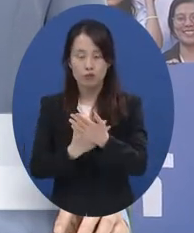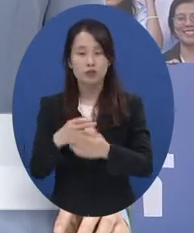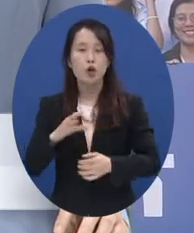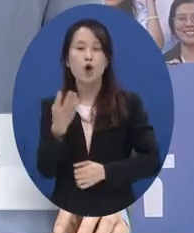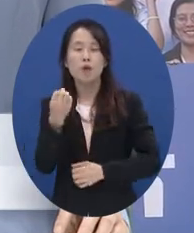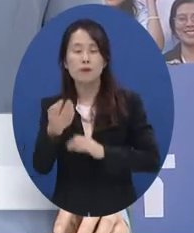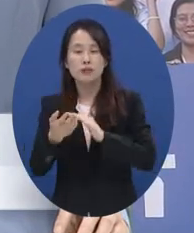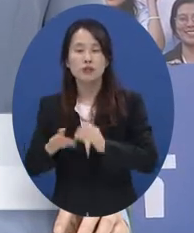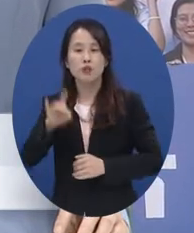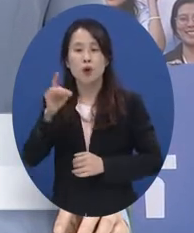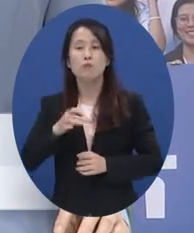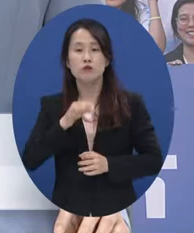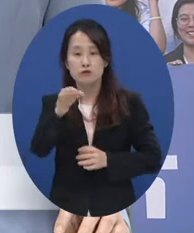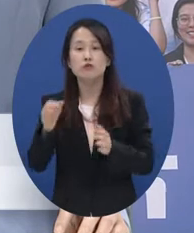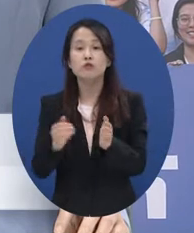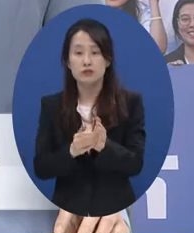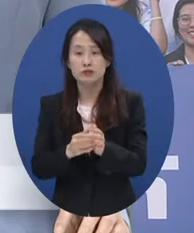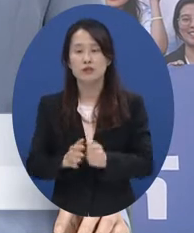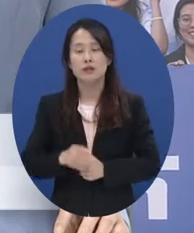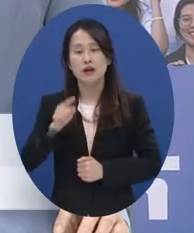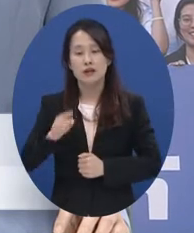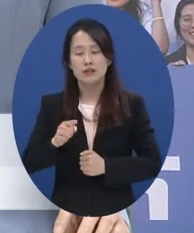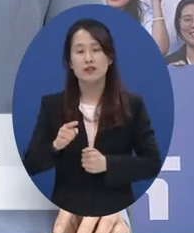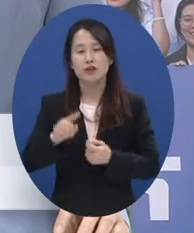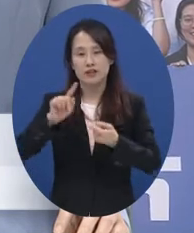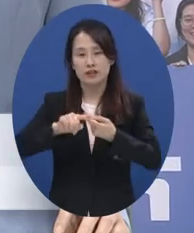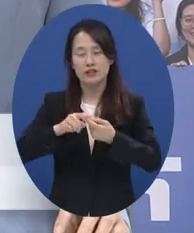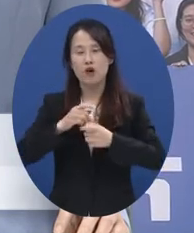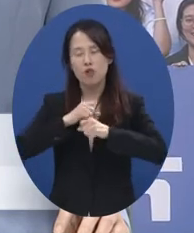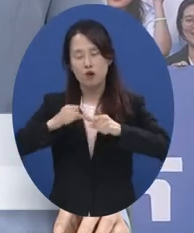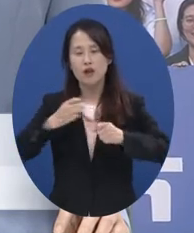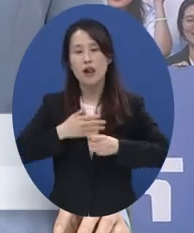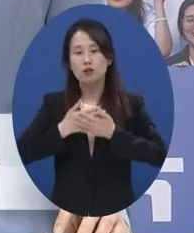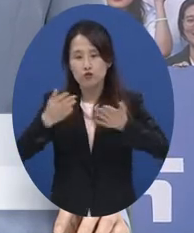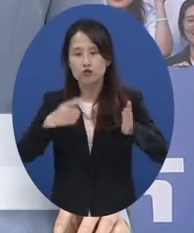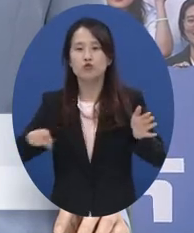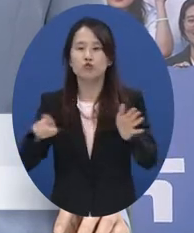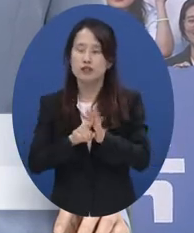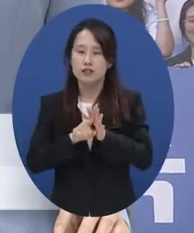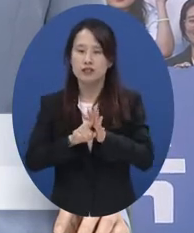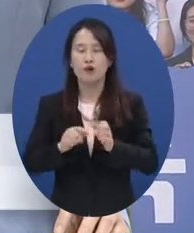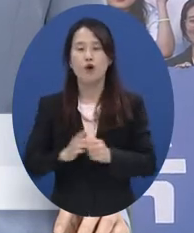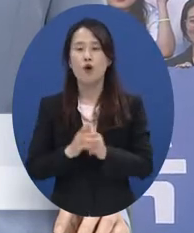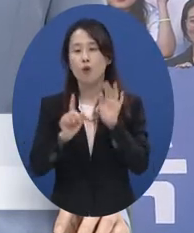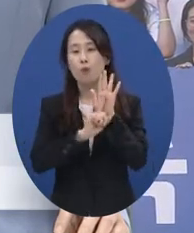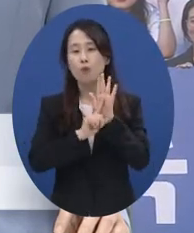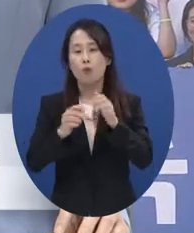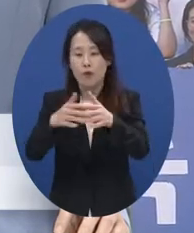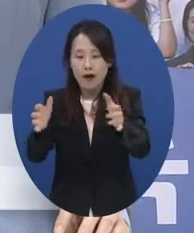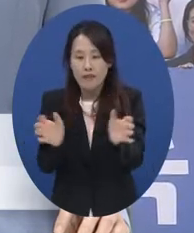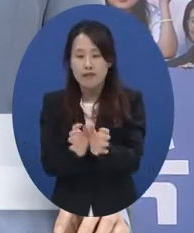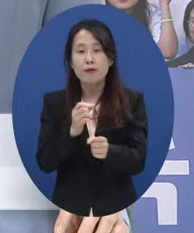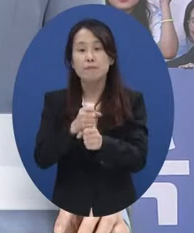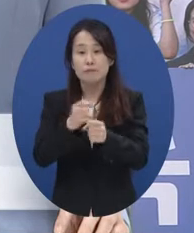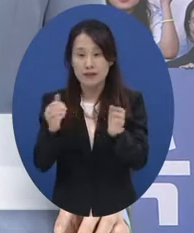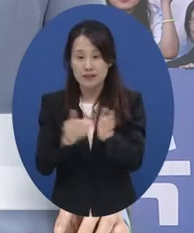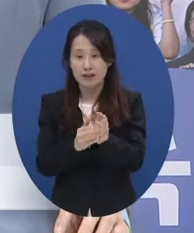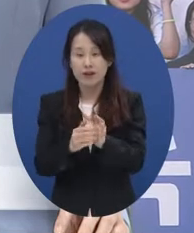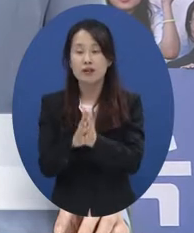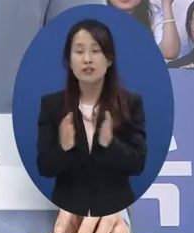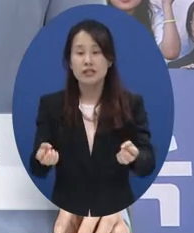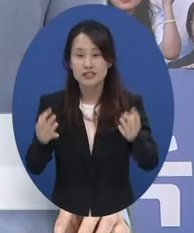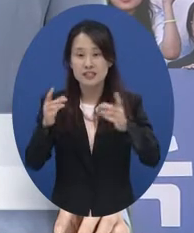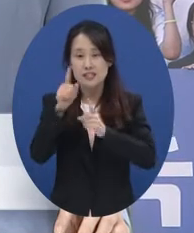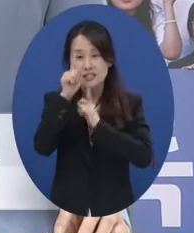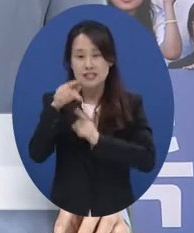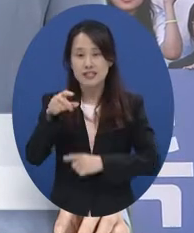지급됐는데요. 경기도가 이 청년 기본소득을 널리 알리고자 청춘 크리에이터라는 홍보 서포터즈를 꾸렸습니다. 발대식엔